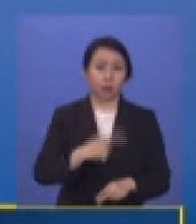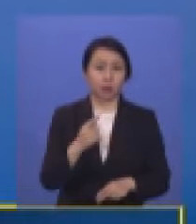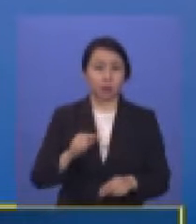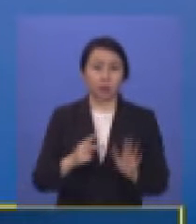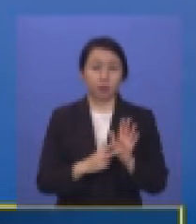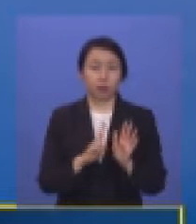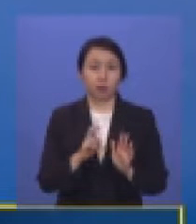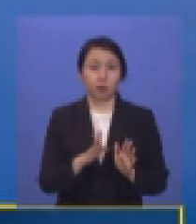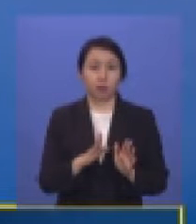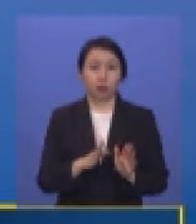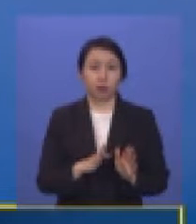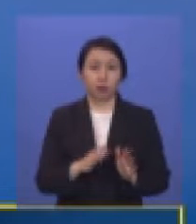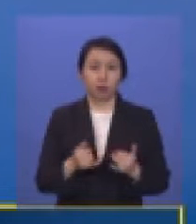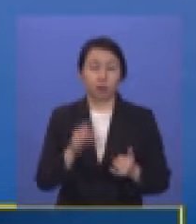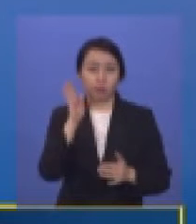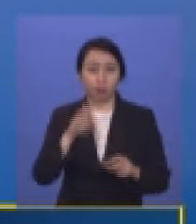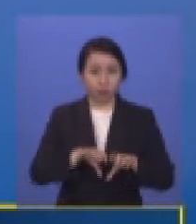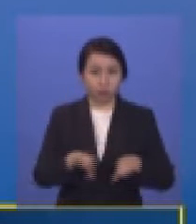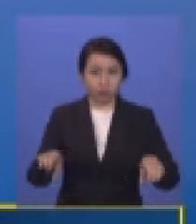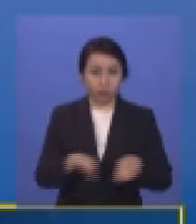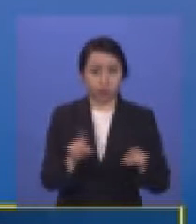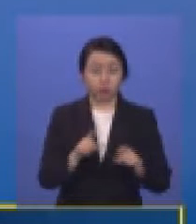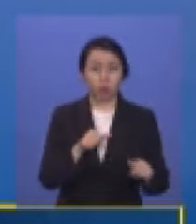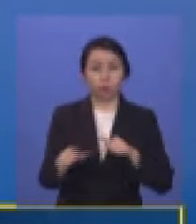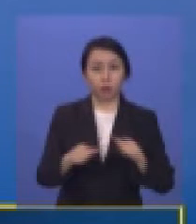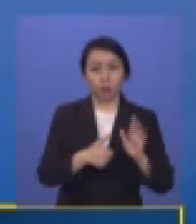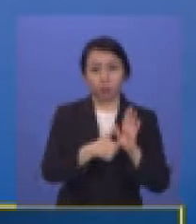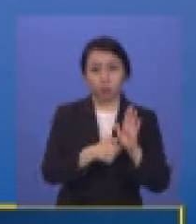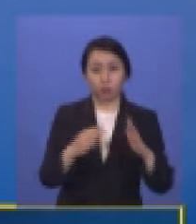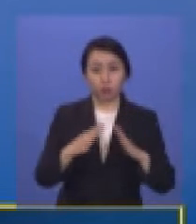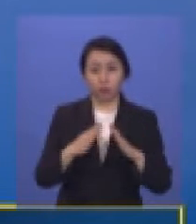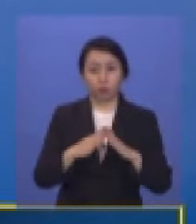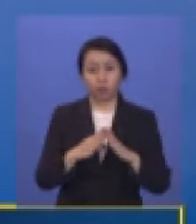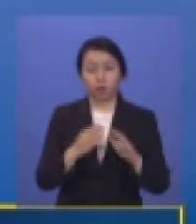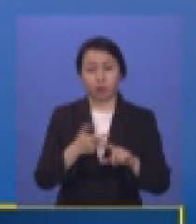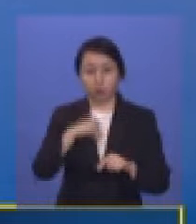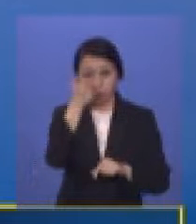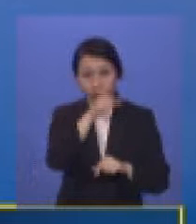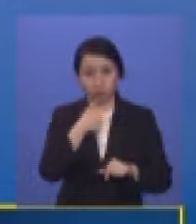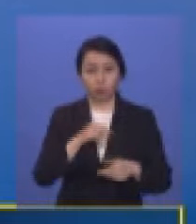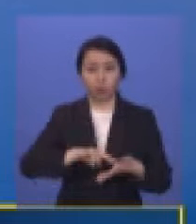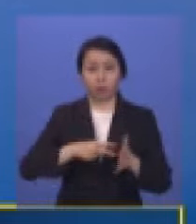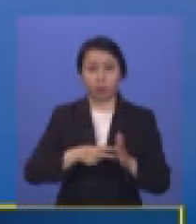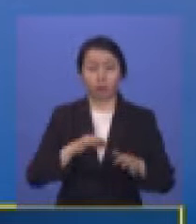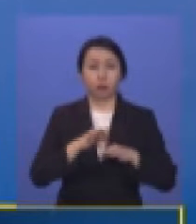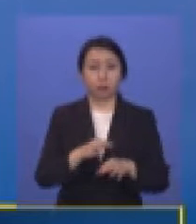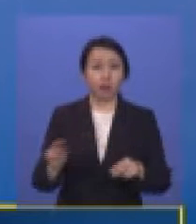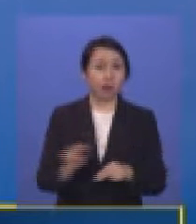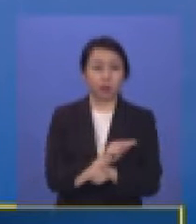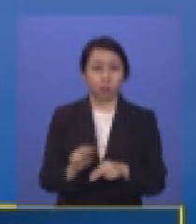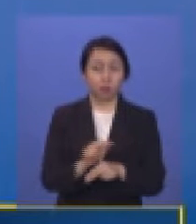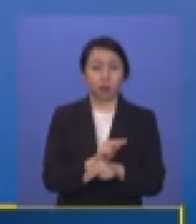41,7 километров разводящих сетей водоснабжения, что позволило подключить сети 600 домов. В этом году в планах провести ремонт